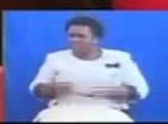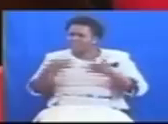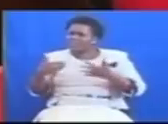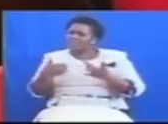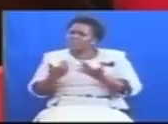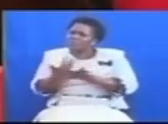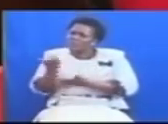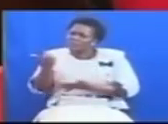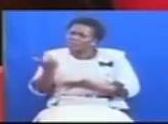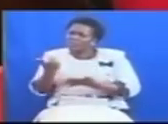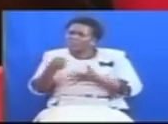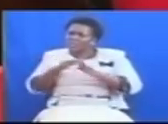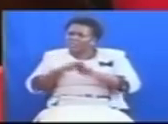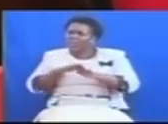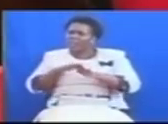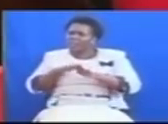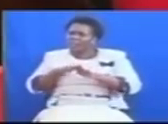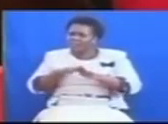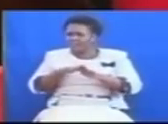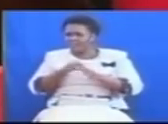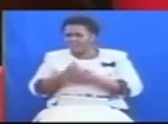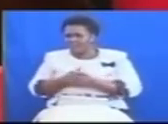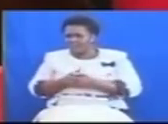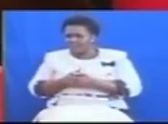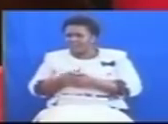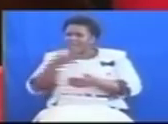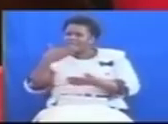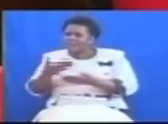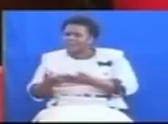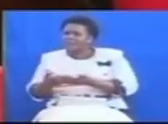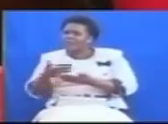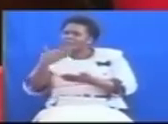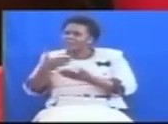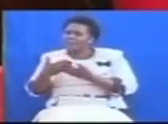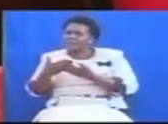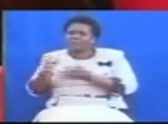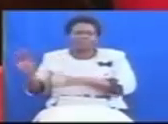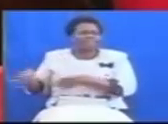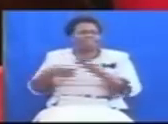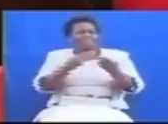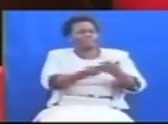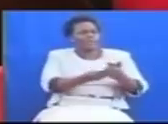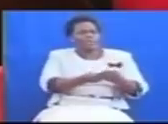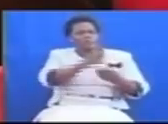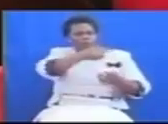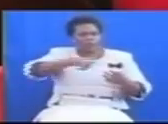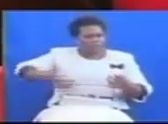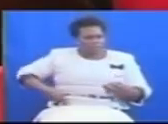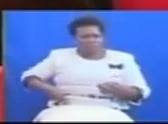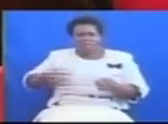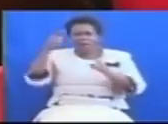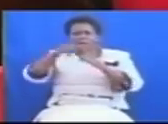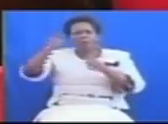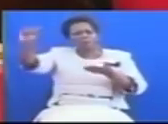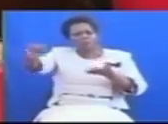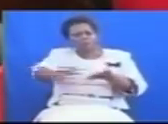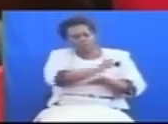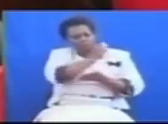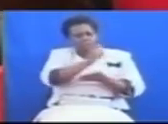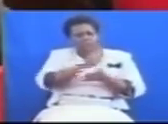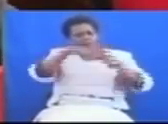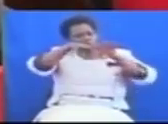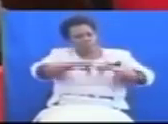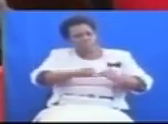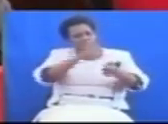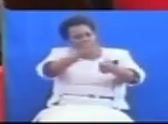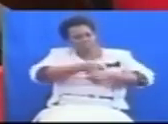sita wasimpelekee mtukufu rais kufyekelea mbali shamba kulifuta kama walivyofuta mashamba mengine? Swali la